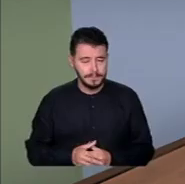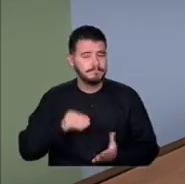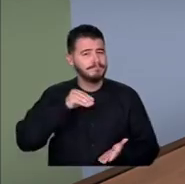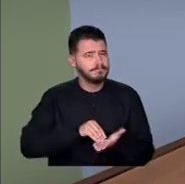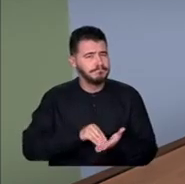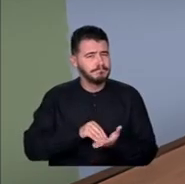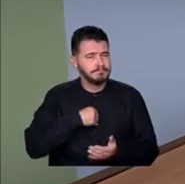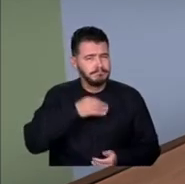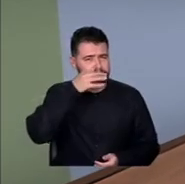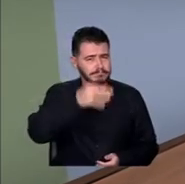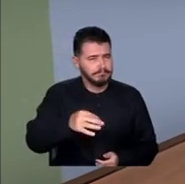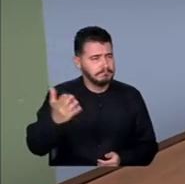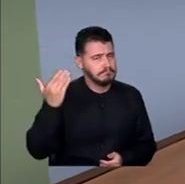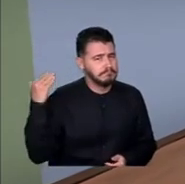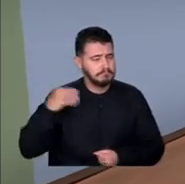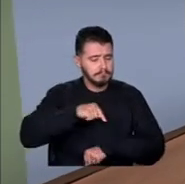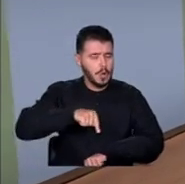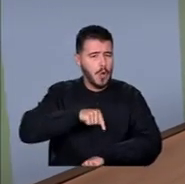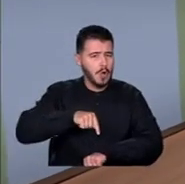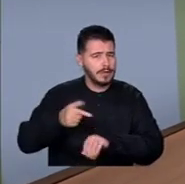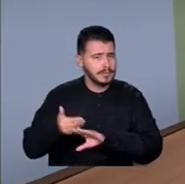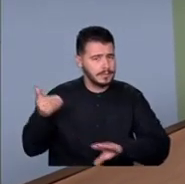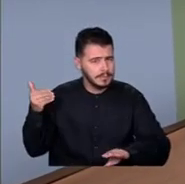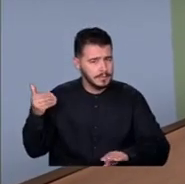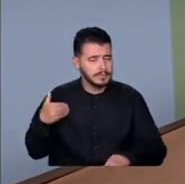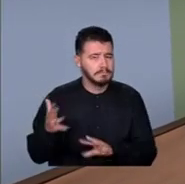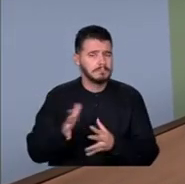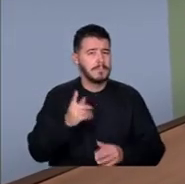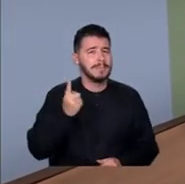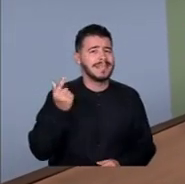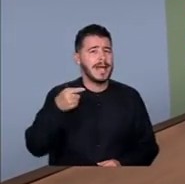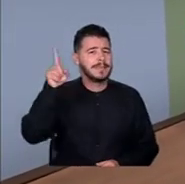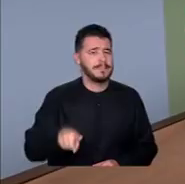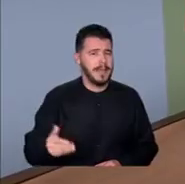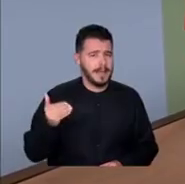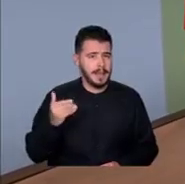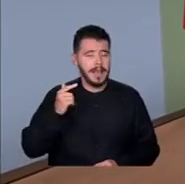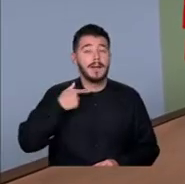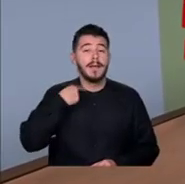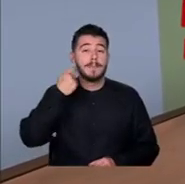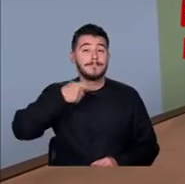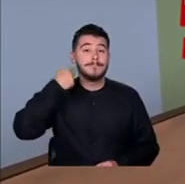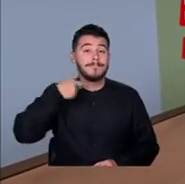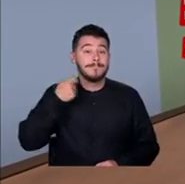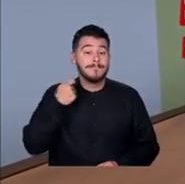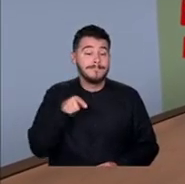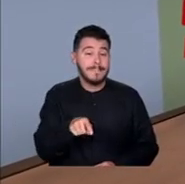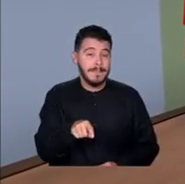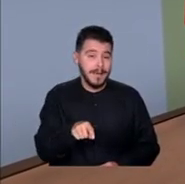Πριν από λίγες ώρες, μια μισή μέρα περίπου, η μητέρα του παιδιού πήγε